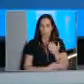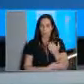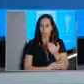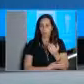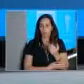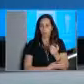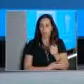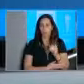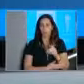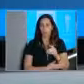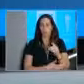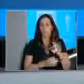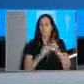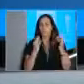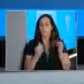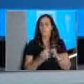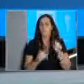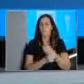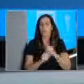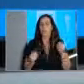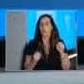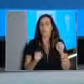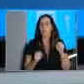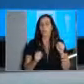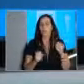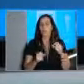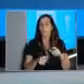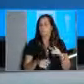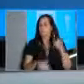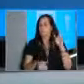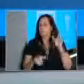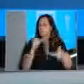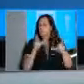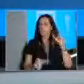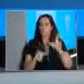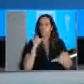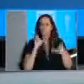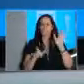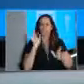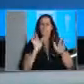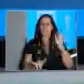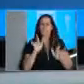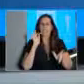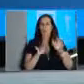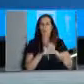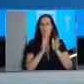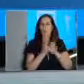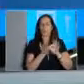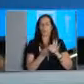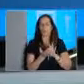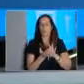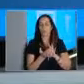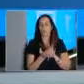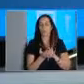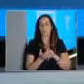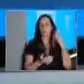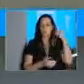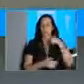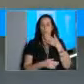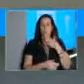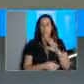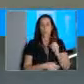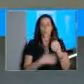נכון. והפורום החילוני על אגפיו נלחם בכל נקודה של זהות יהודית.